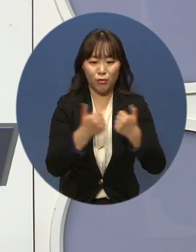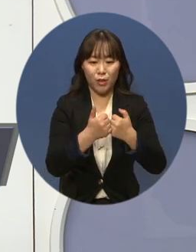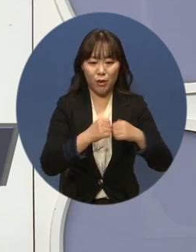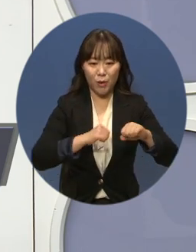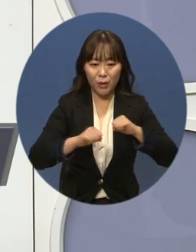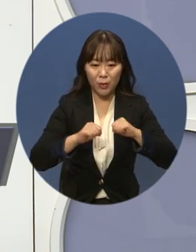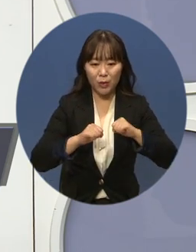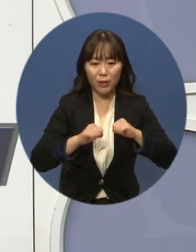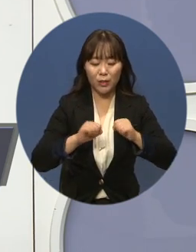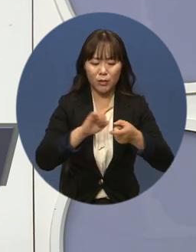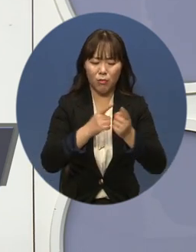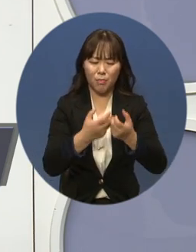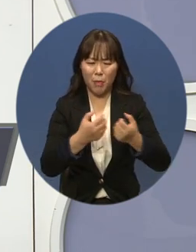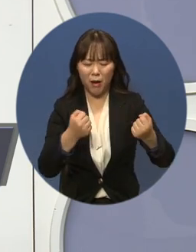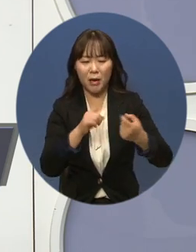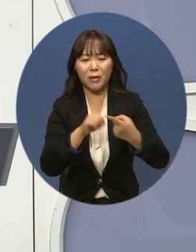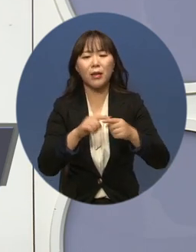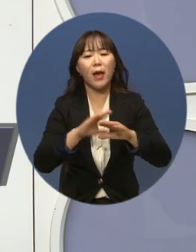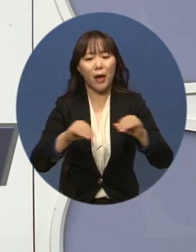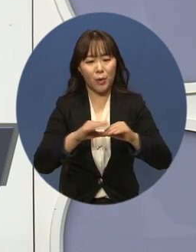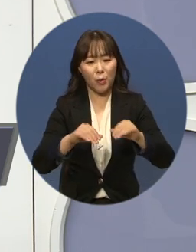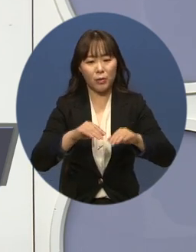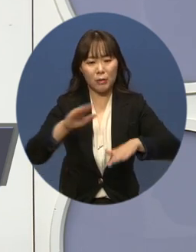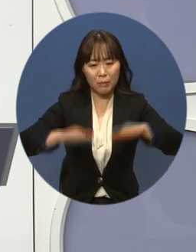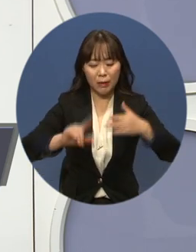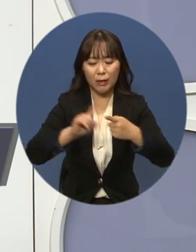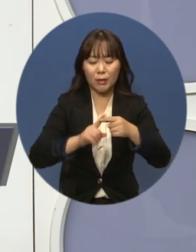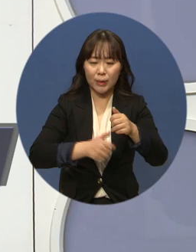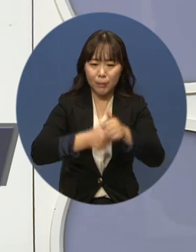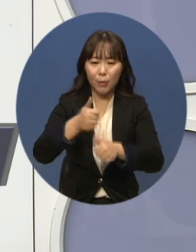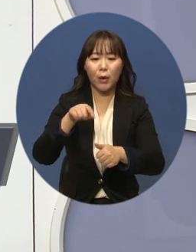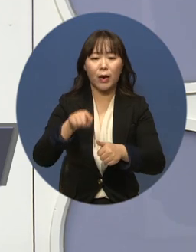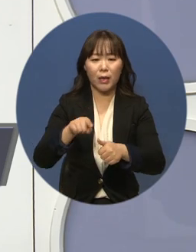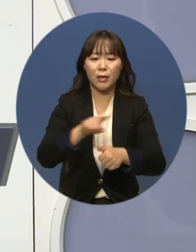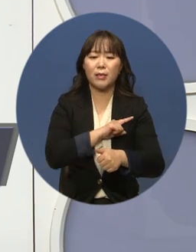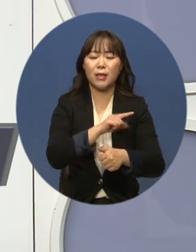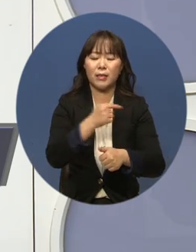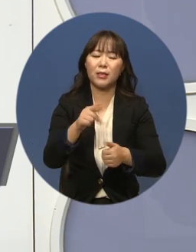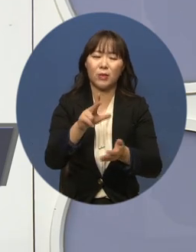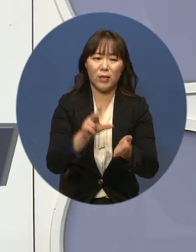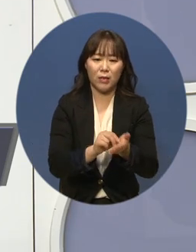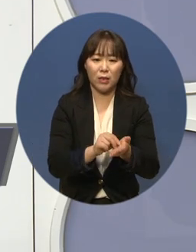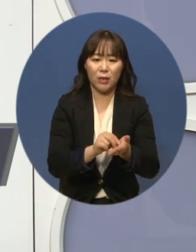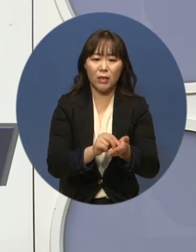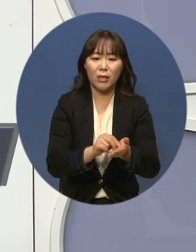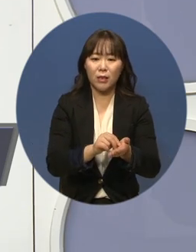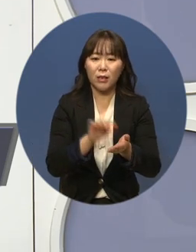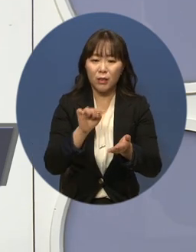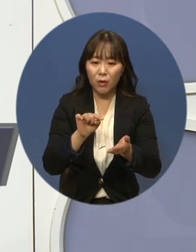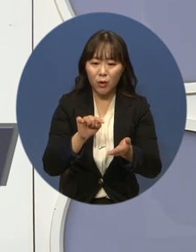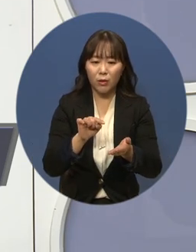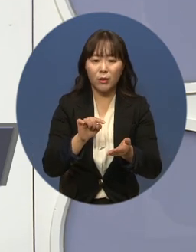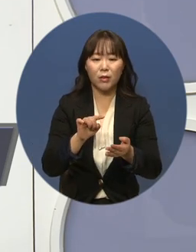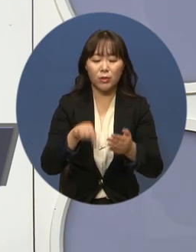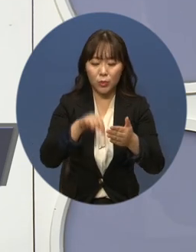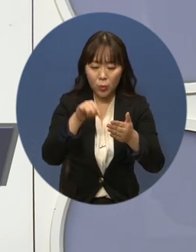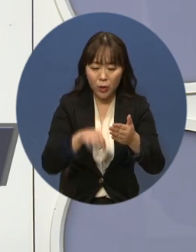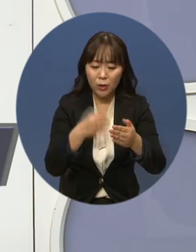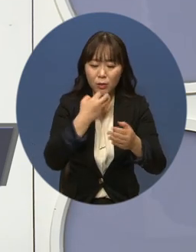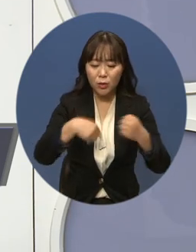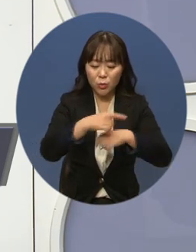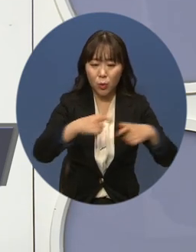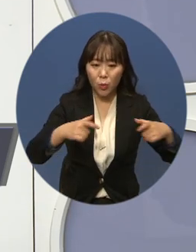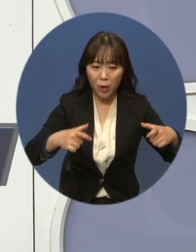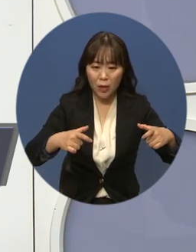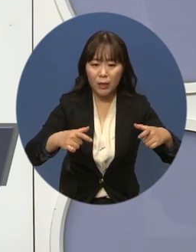이제 이 양극화 해소, 불평등을 극복하는 게 큰 과제고요. 이 불평등 양극화 속에는 이제